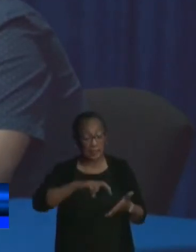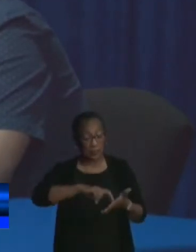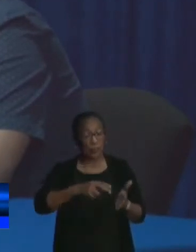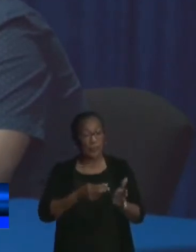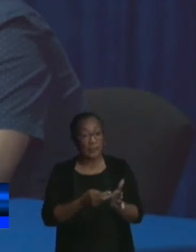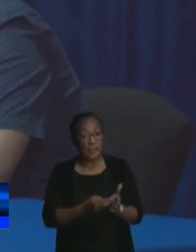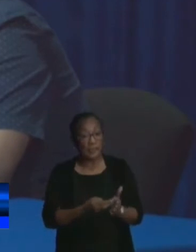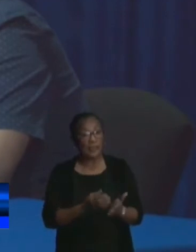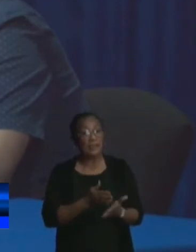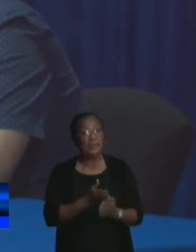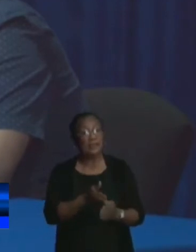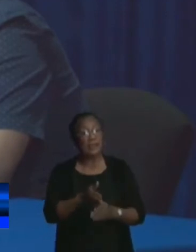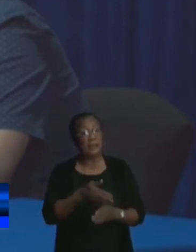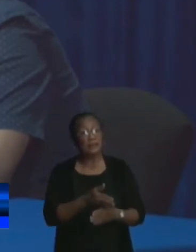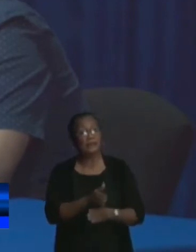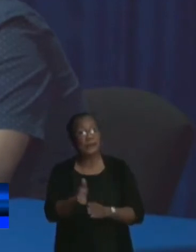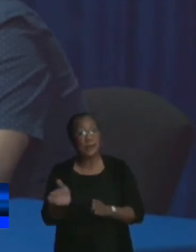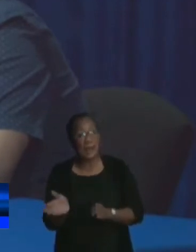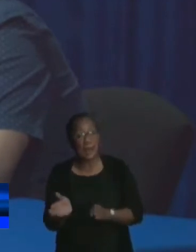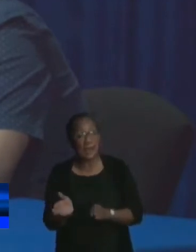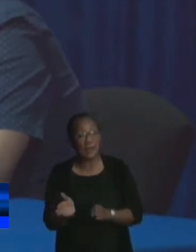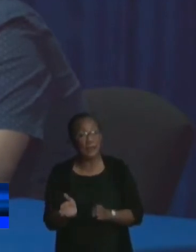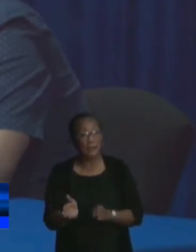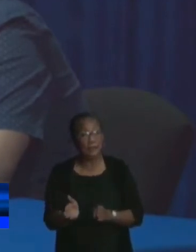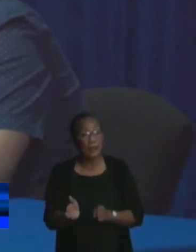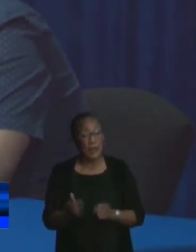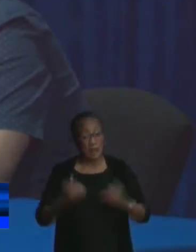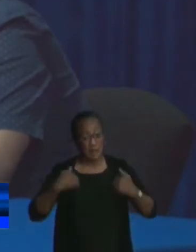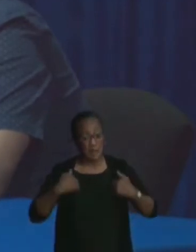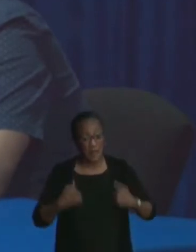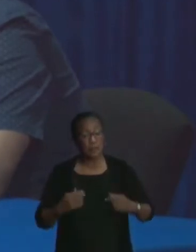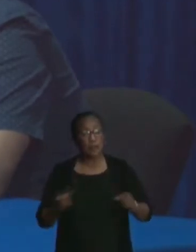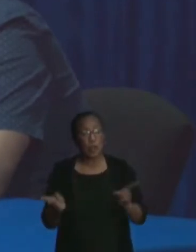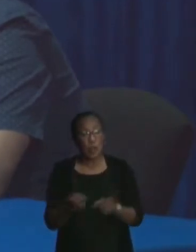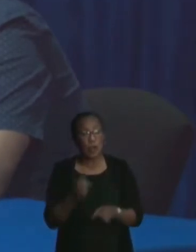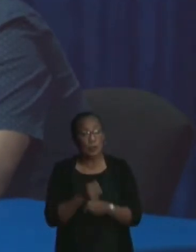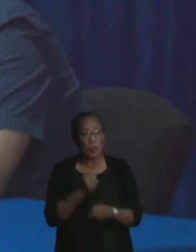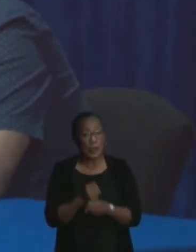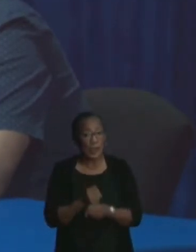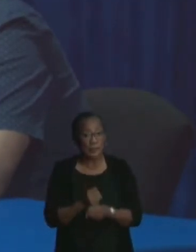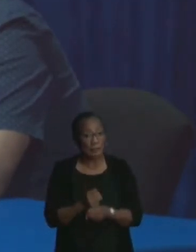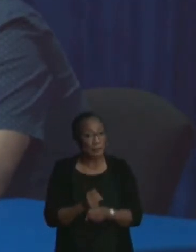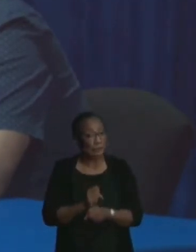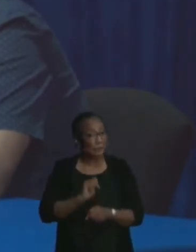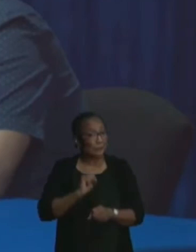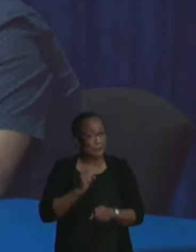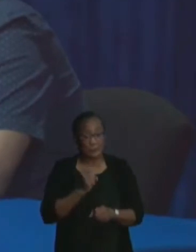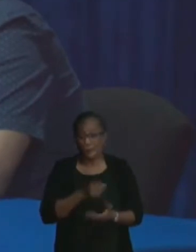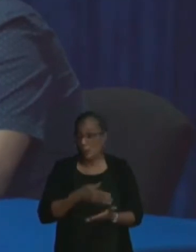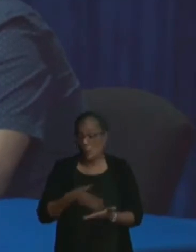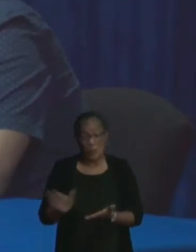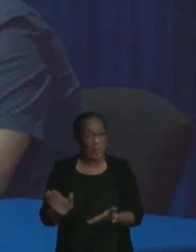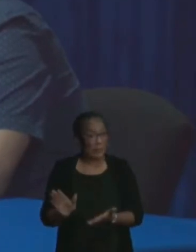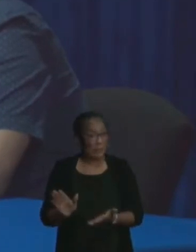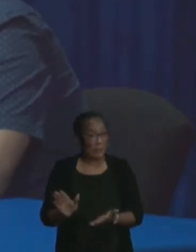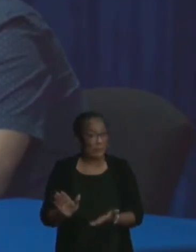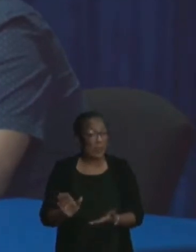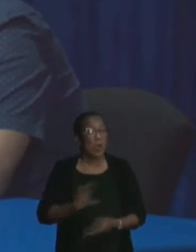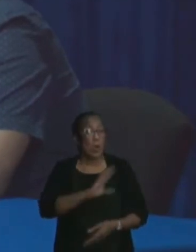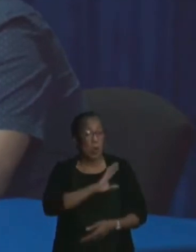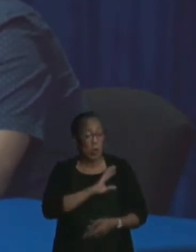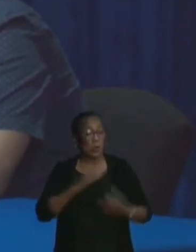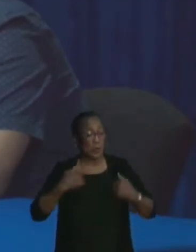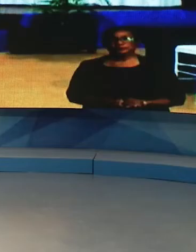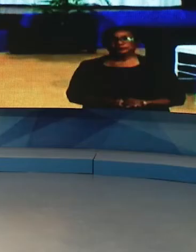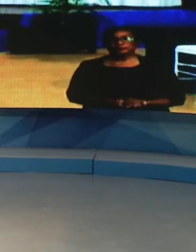verlengd parttimers hun banen hebben verloren en mogelijk ook mensen in